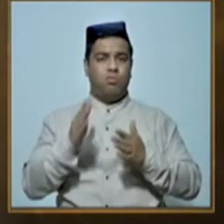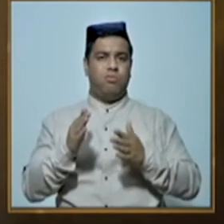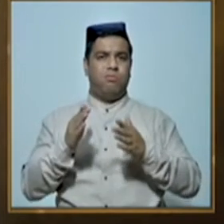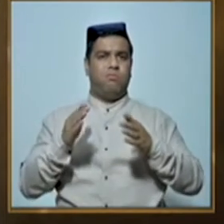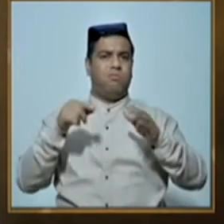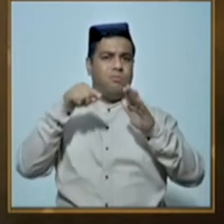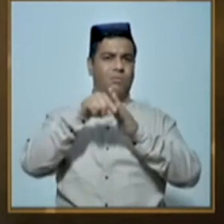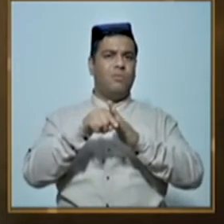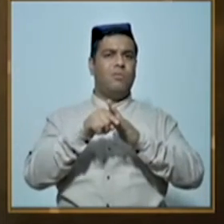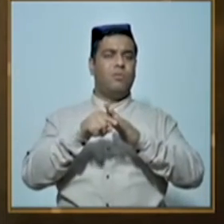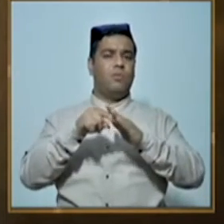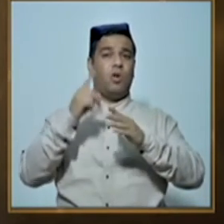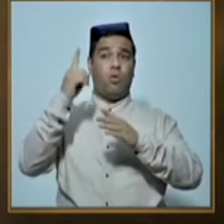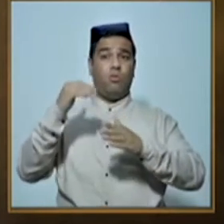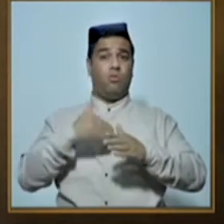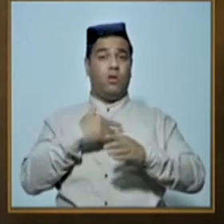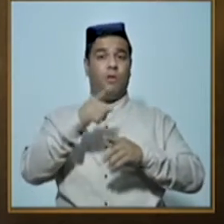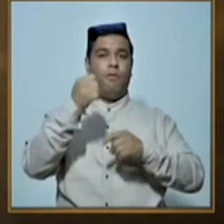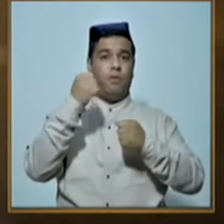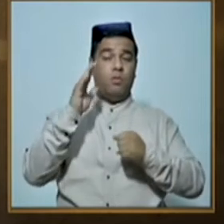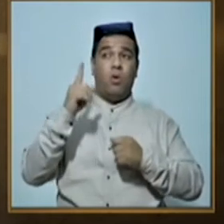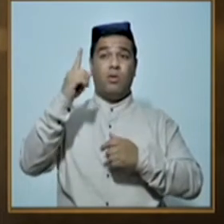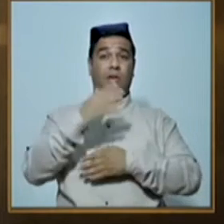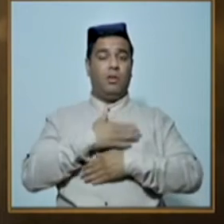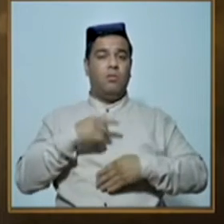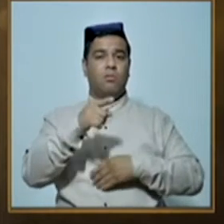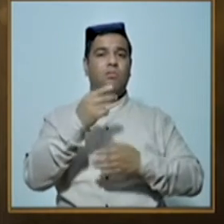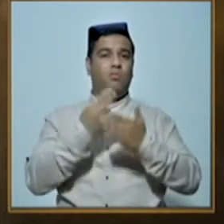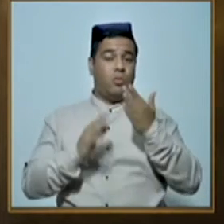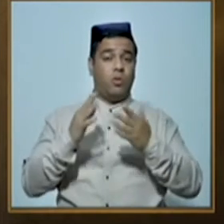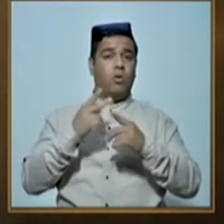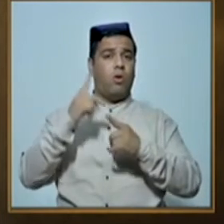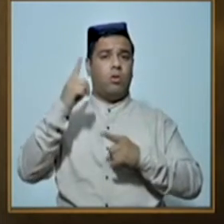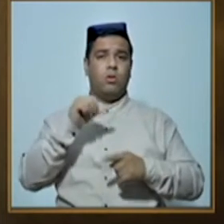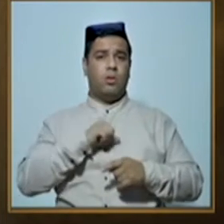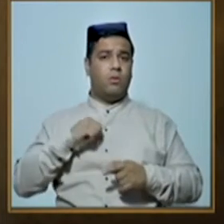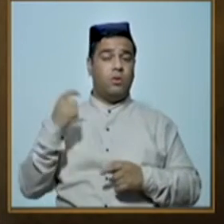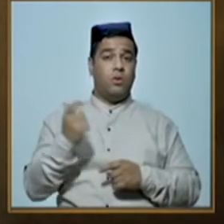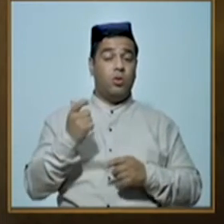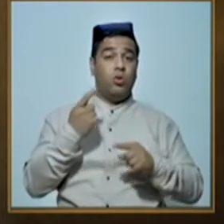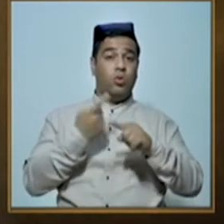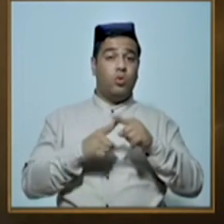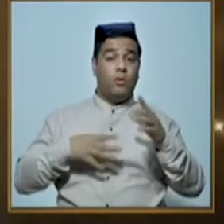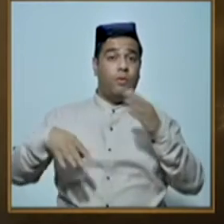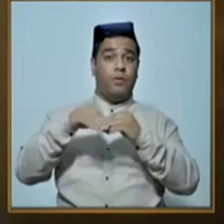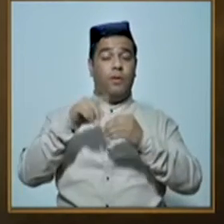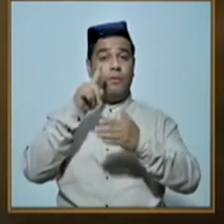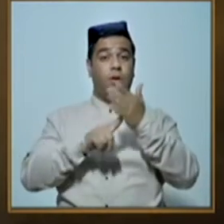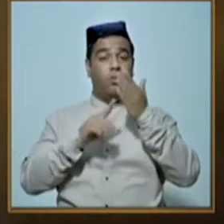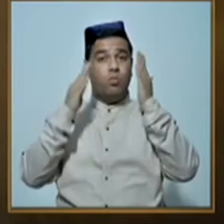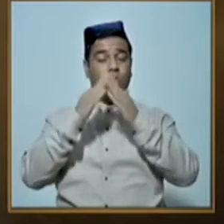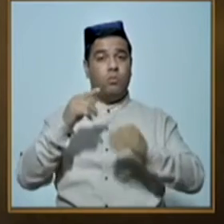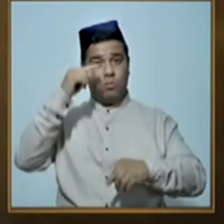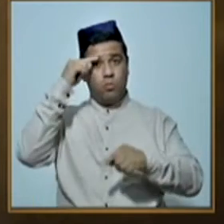kam mushriklardan kalta yeyishdi. Qochib qolishdi. Ana o'sha yerda